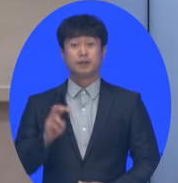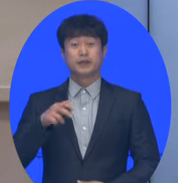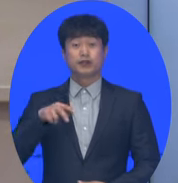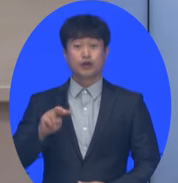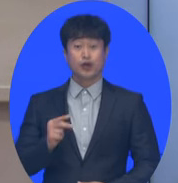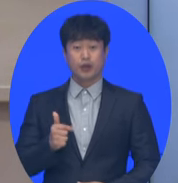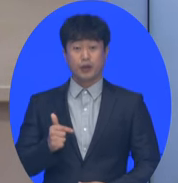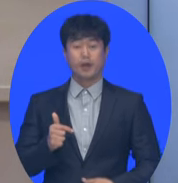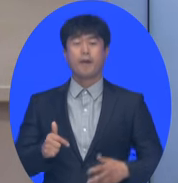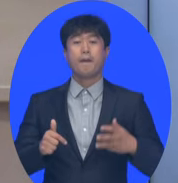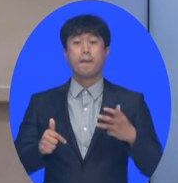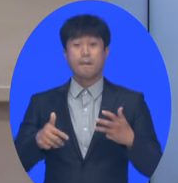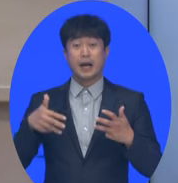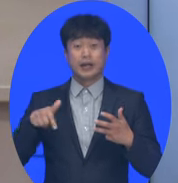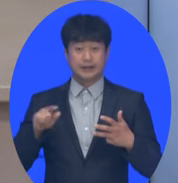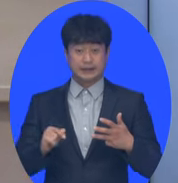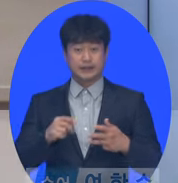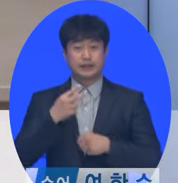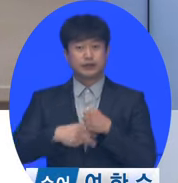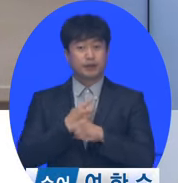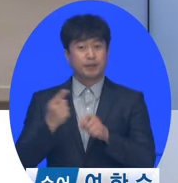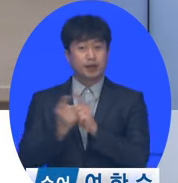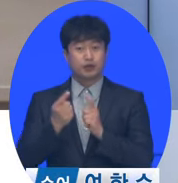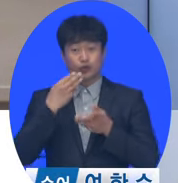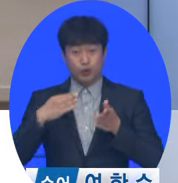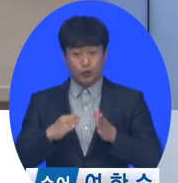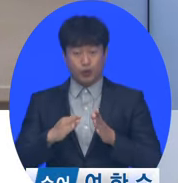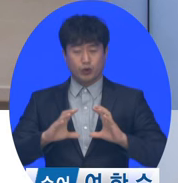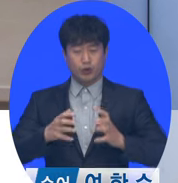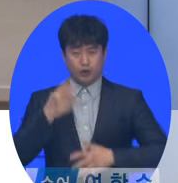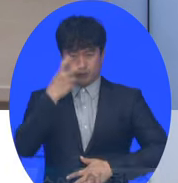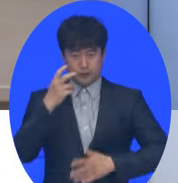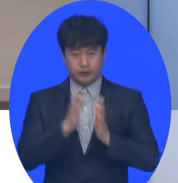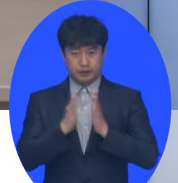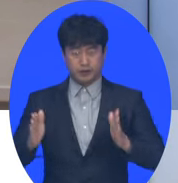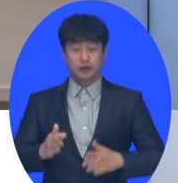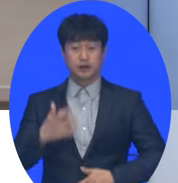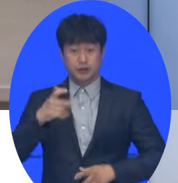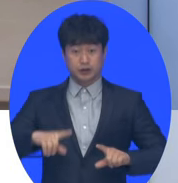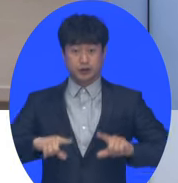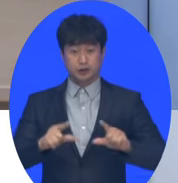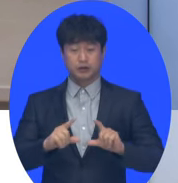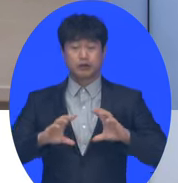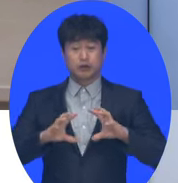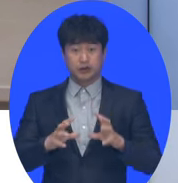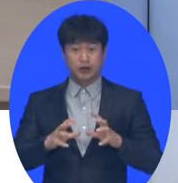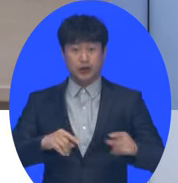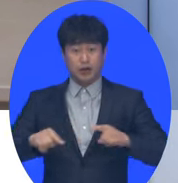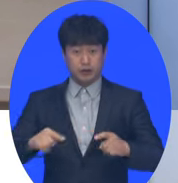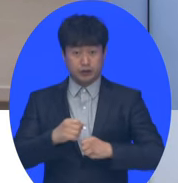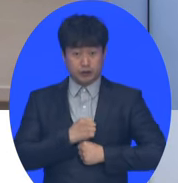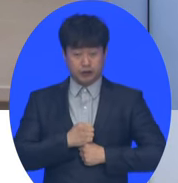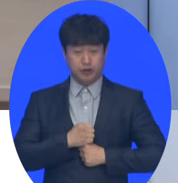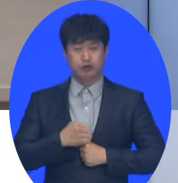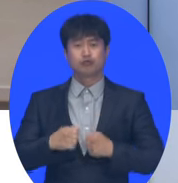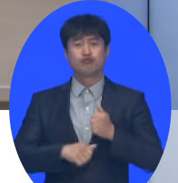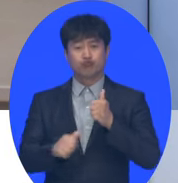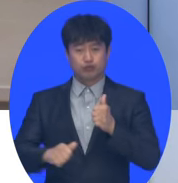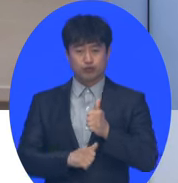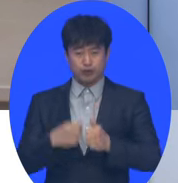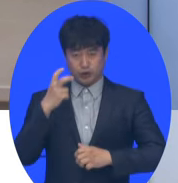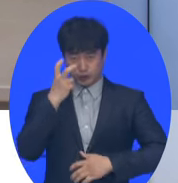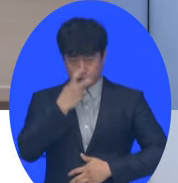민선 8기 2년 차를 맞은 경기도에 대한 국정감사가 시작됐습니다. 17일에는 국회 행정안전위원회 국감이